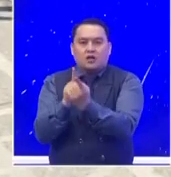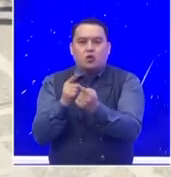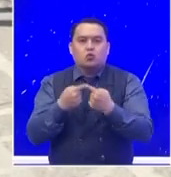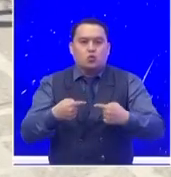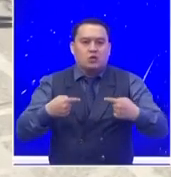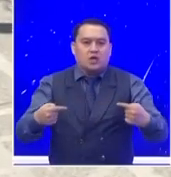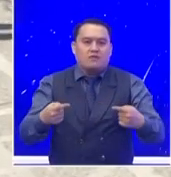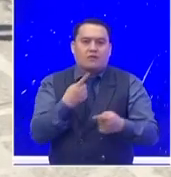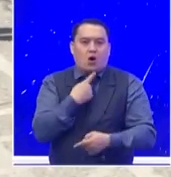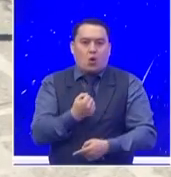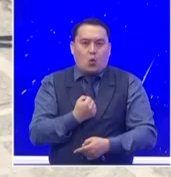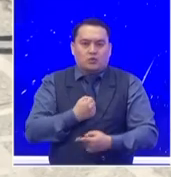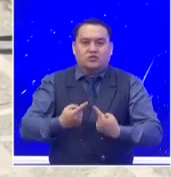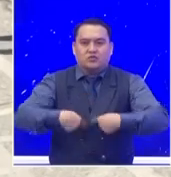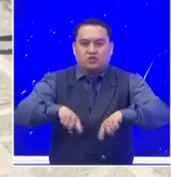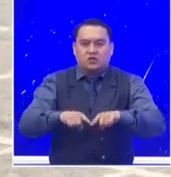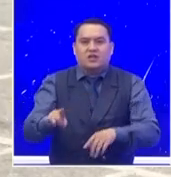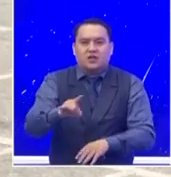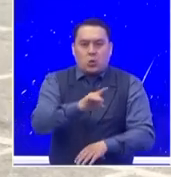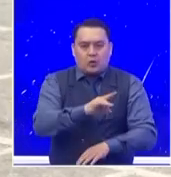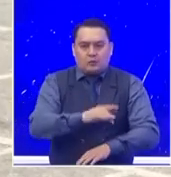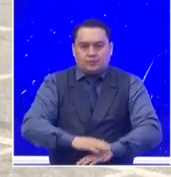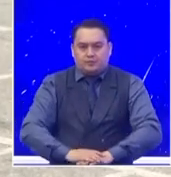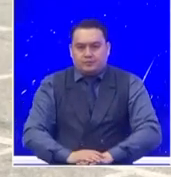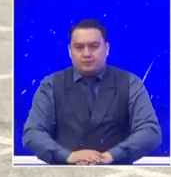других воинских частях региона.